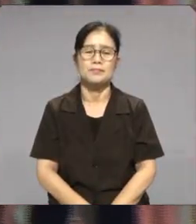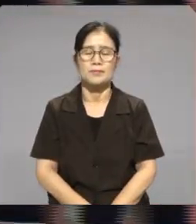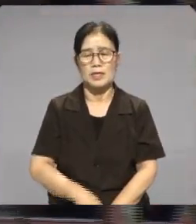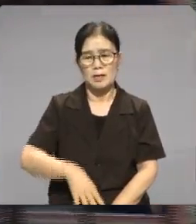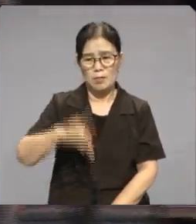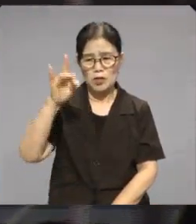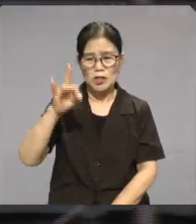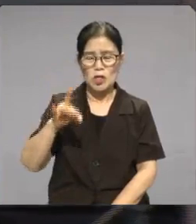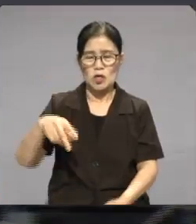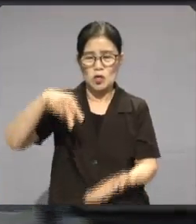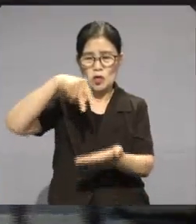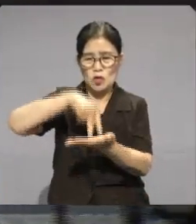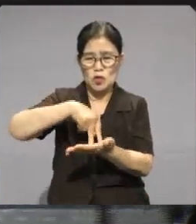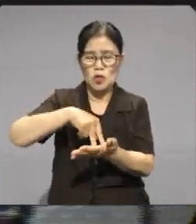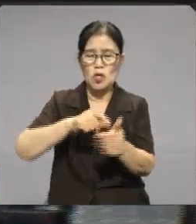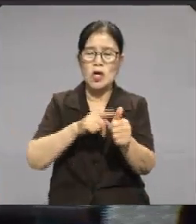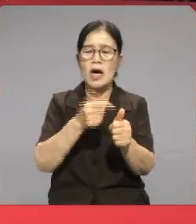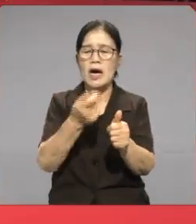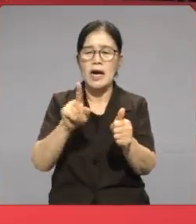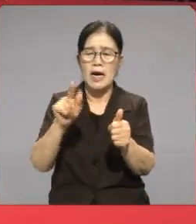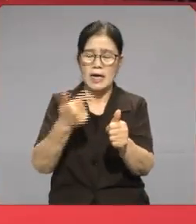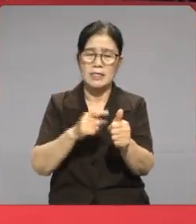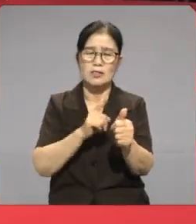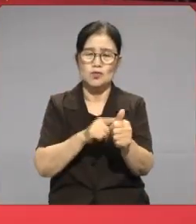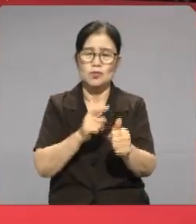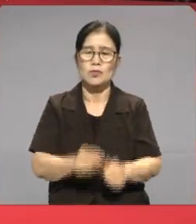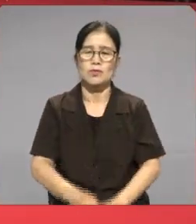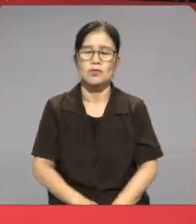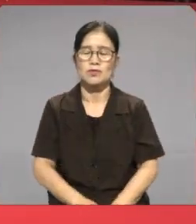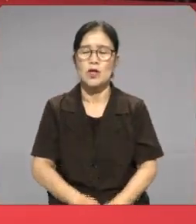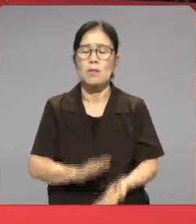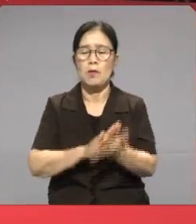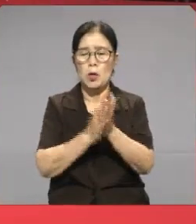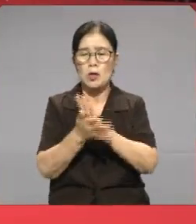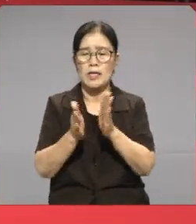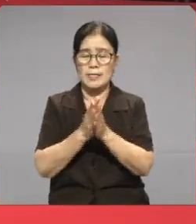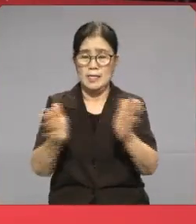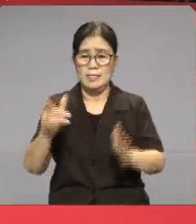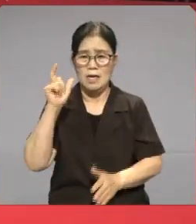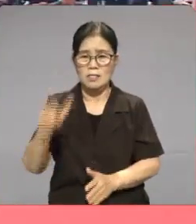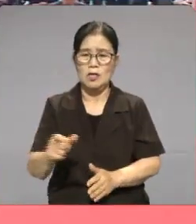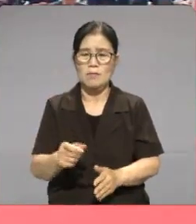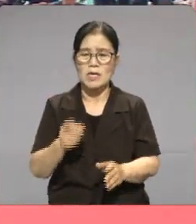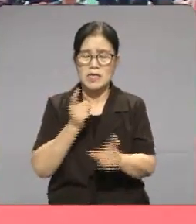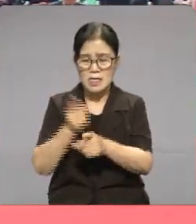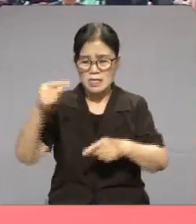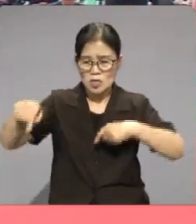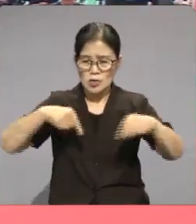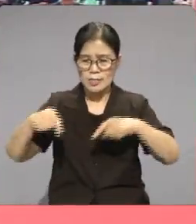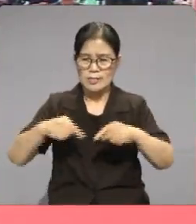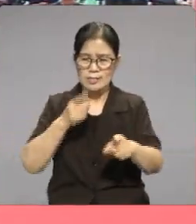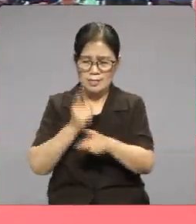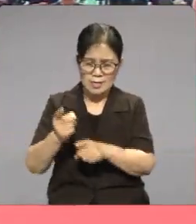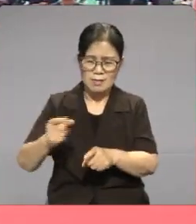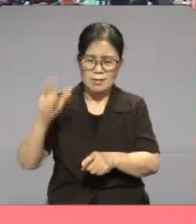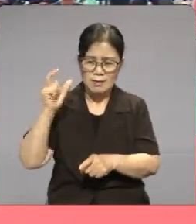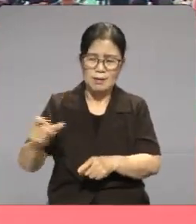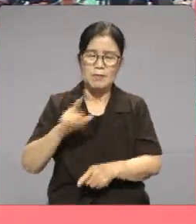먼저 단상에 오른 건 한동훈 후보입니다. 변화의 시작을 강조하며 이기는 정치를 하겠다고